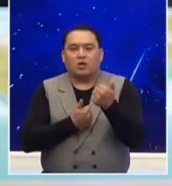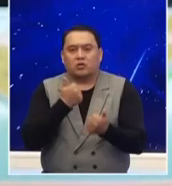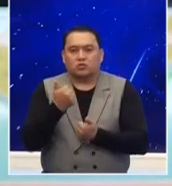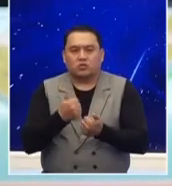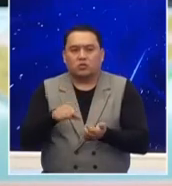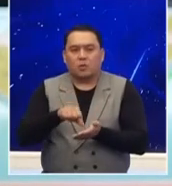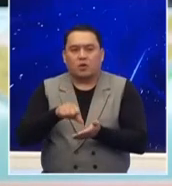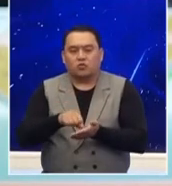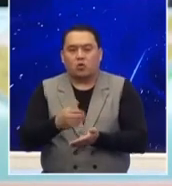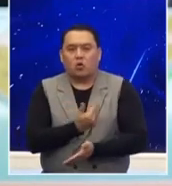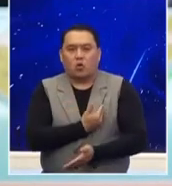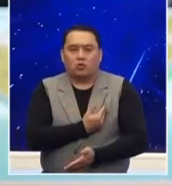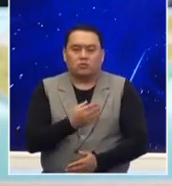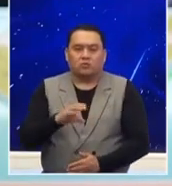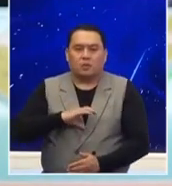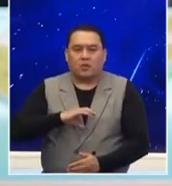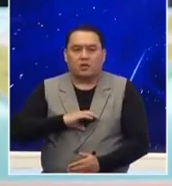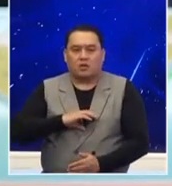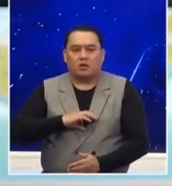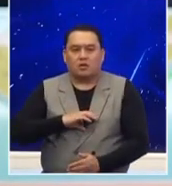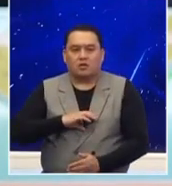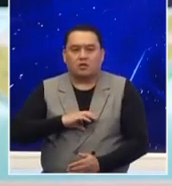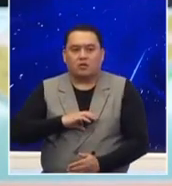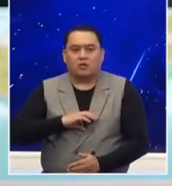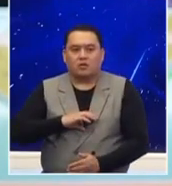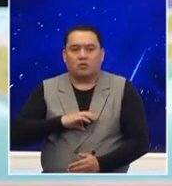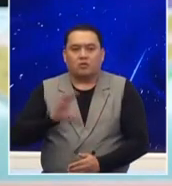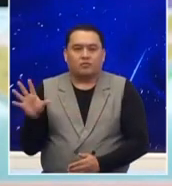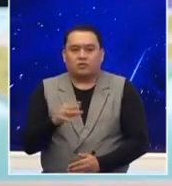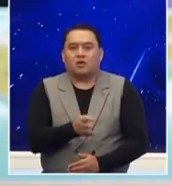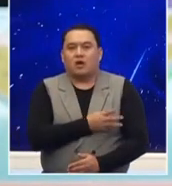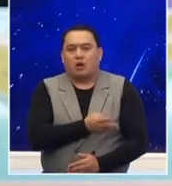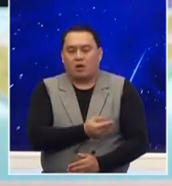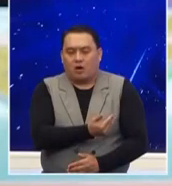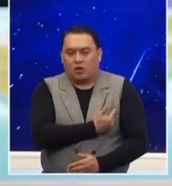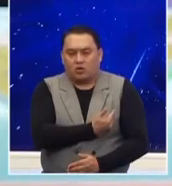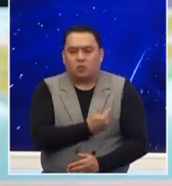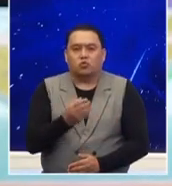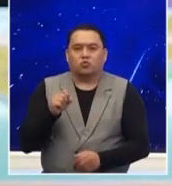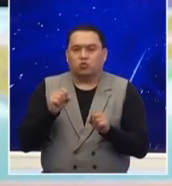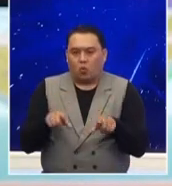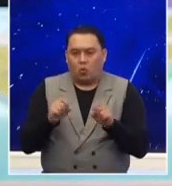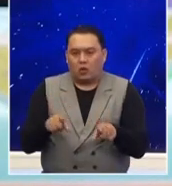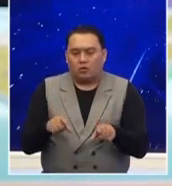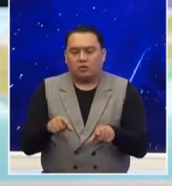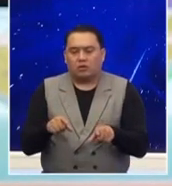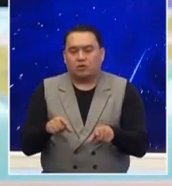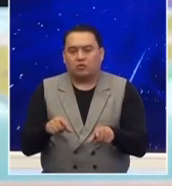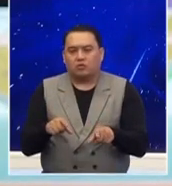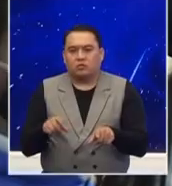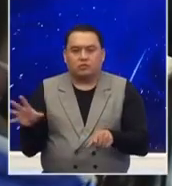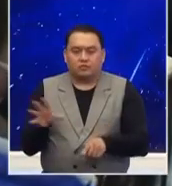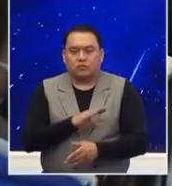бороться за медали. Плох тот спортсмен, который не хочет золота. Поэтому, конечно, хочется золота. Мы будем биться и бороться до